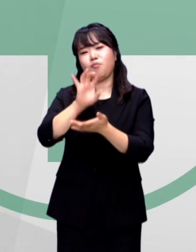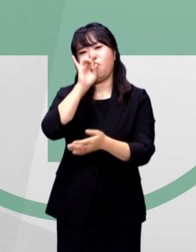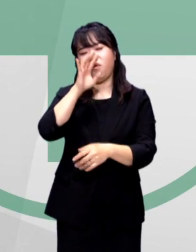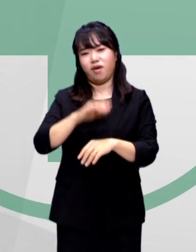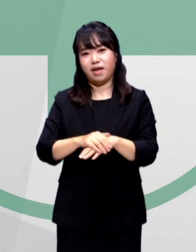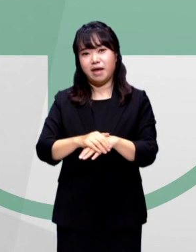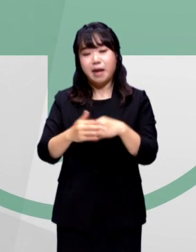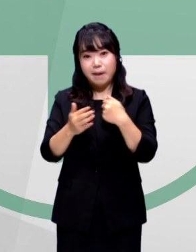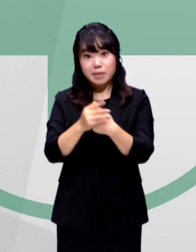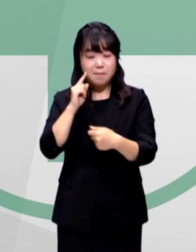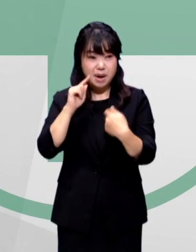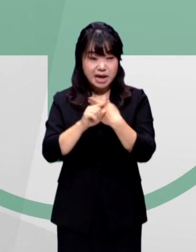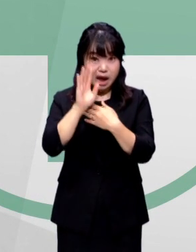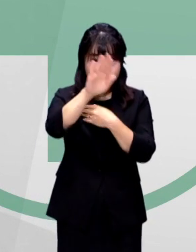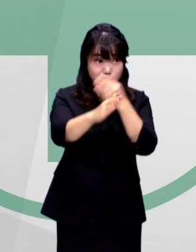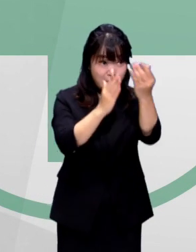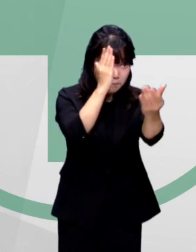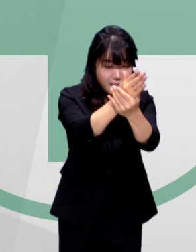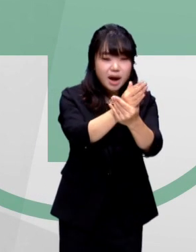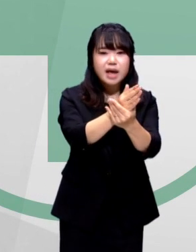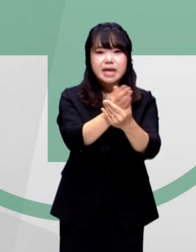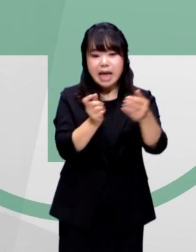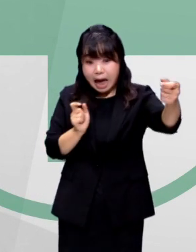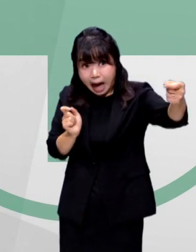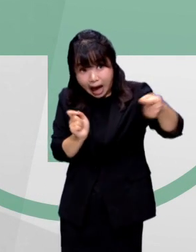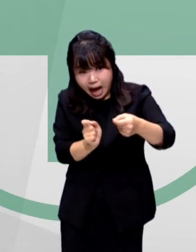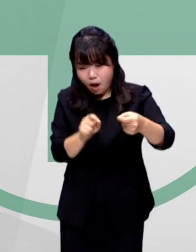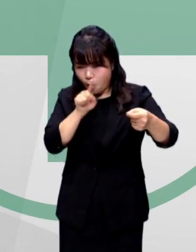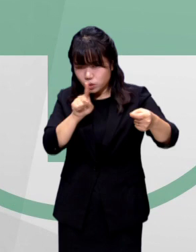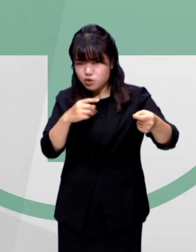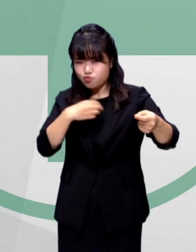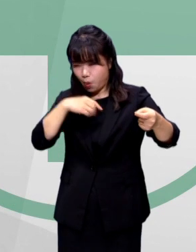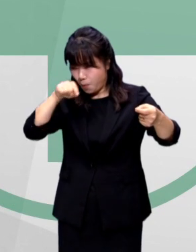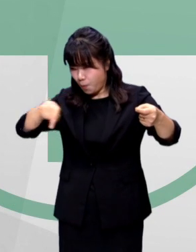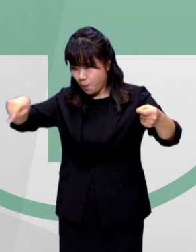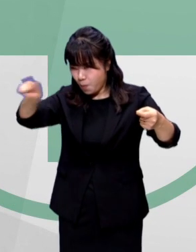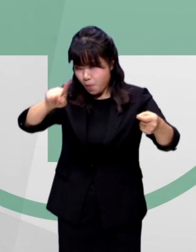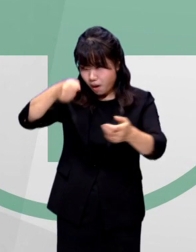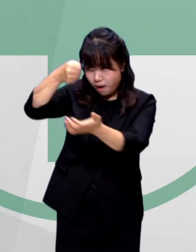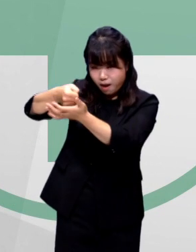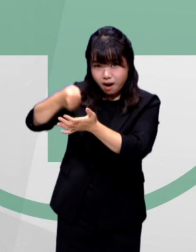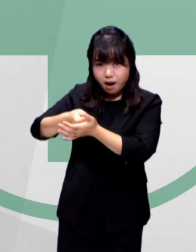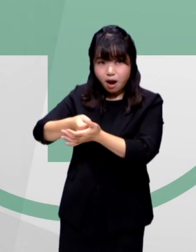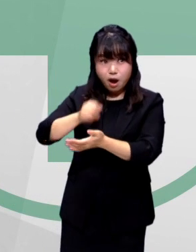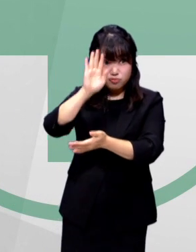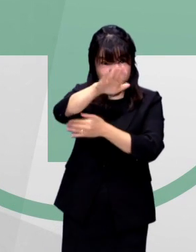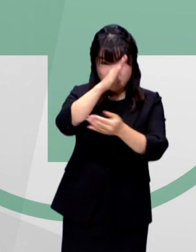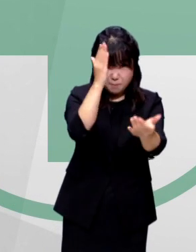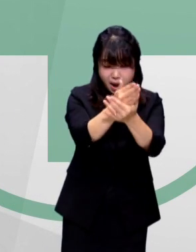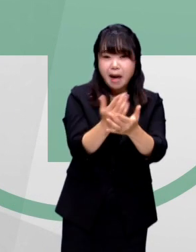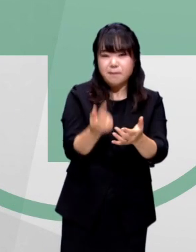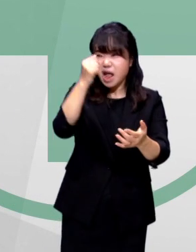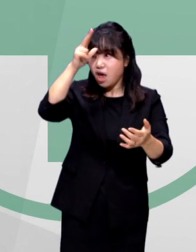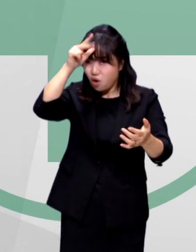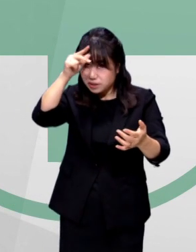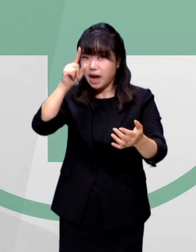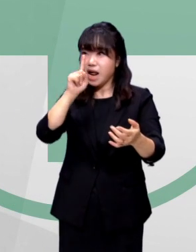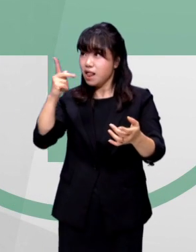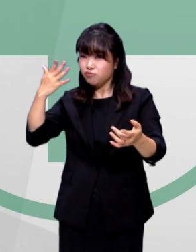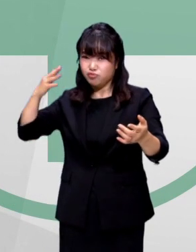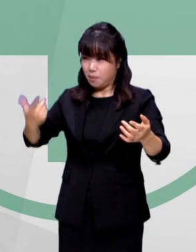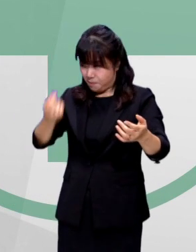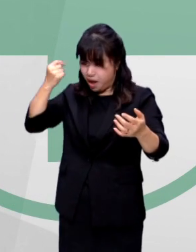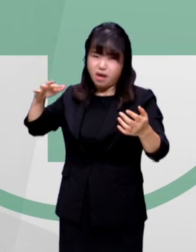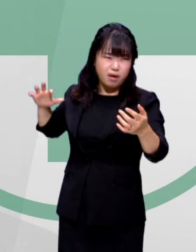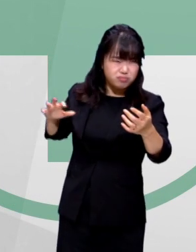현장에 최소한 접근할 수 있는 도로들이 미리 결정되어졌어야 사고 발생 시에 경찰 인력이 일시에